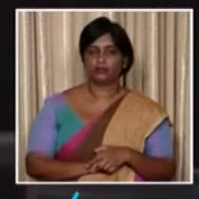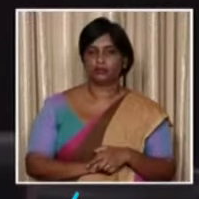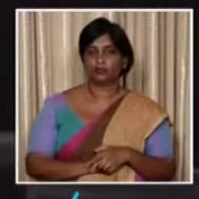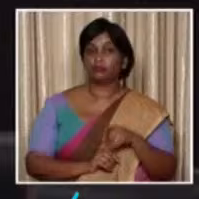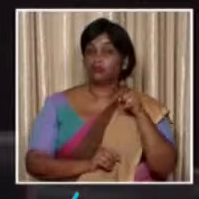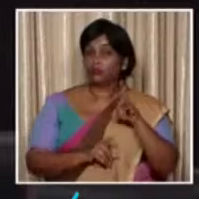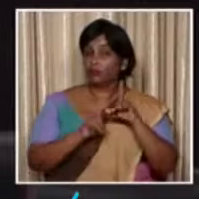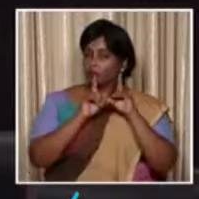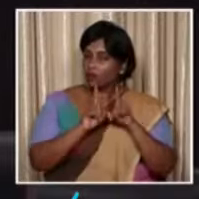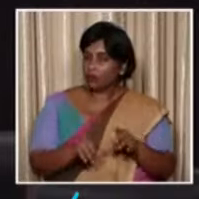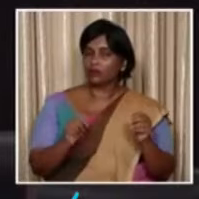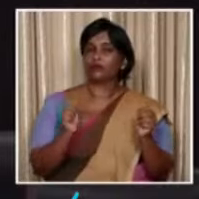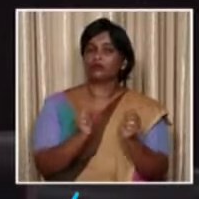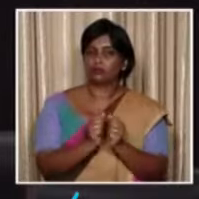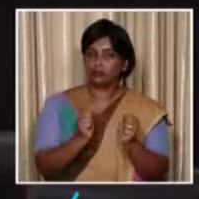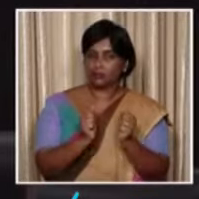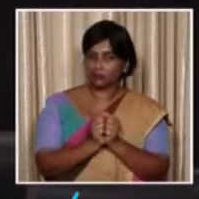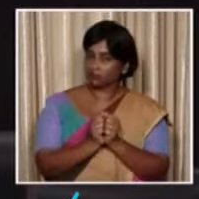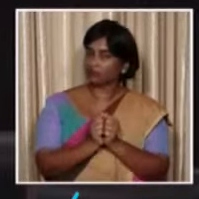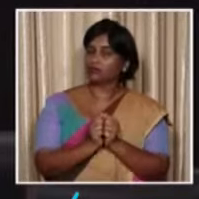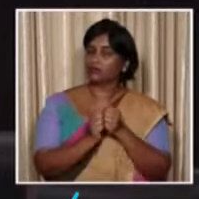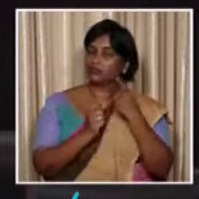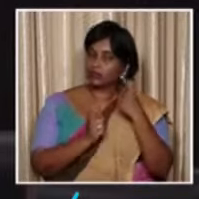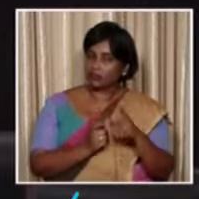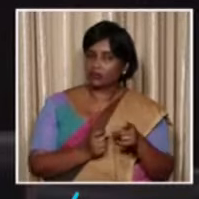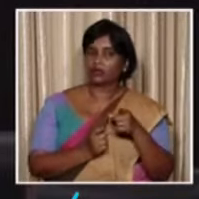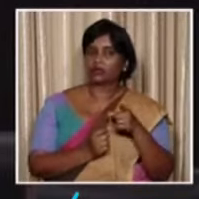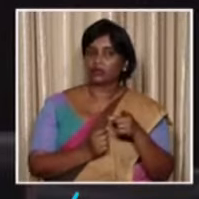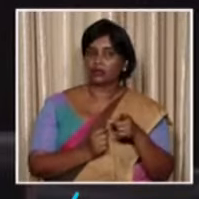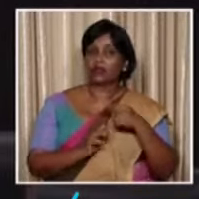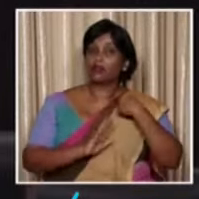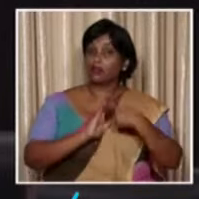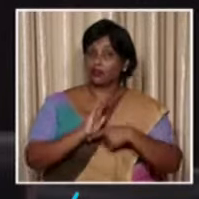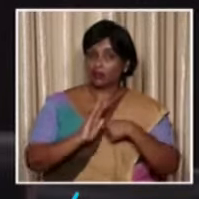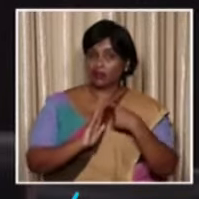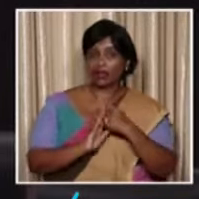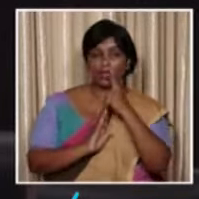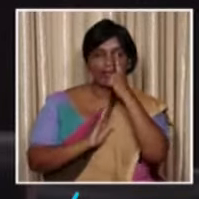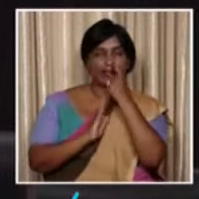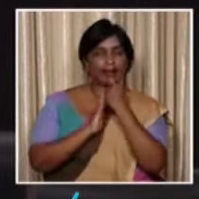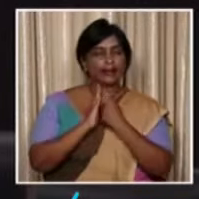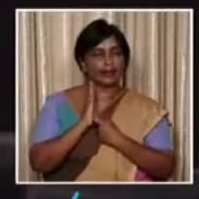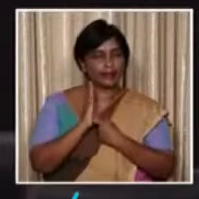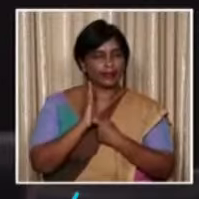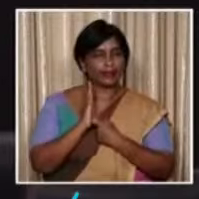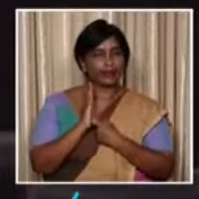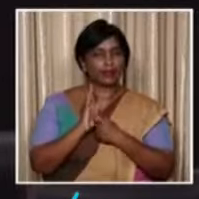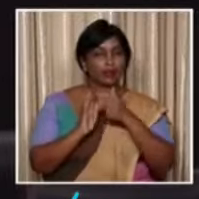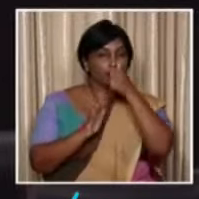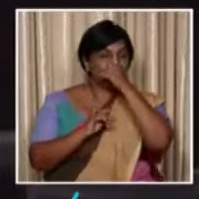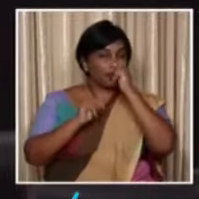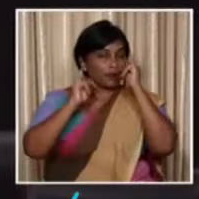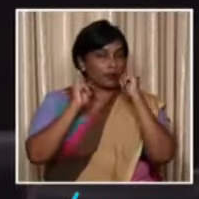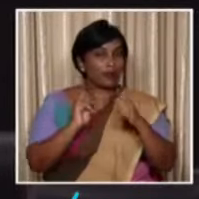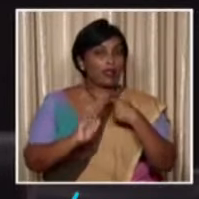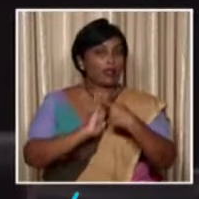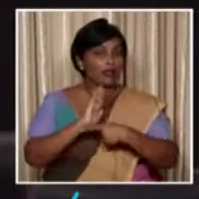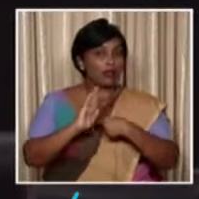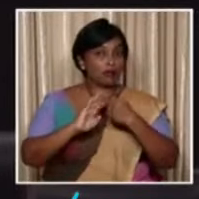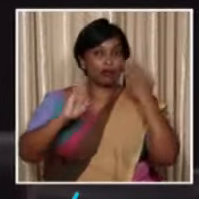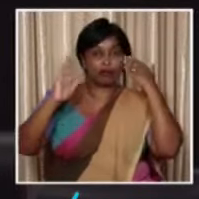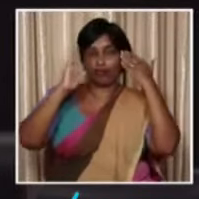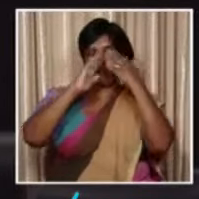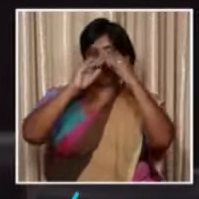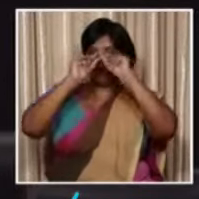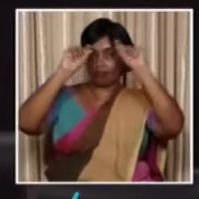අන්නේ විදියට වැඩ කළා තමයි මේ රටේ එක නීතියක් දූෂණයෙන් තොර රටක් කියන තේමාවත්